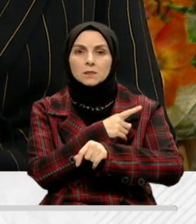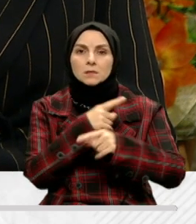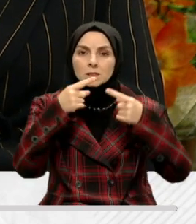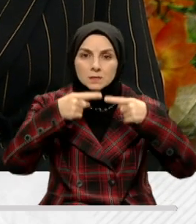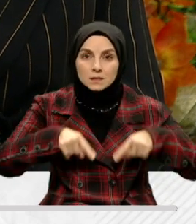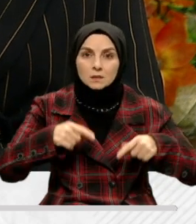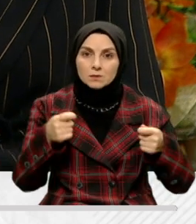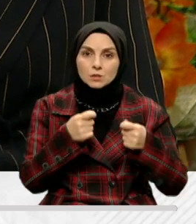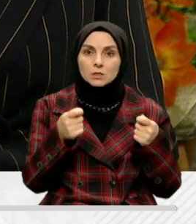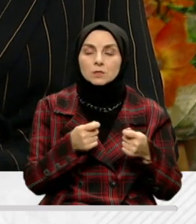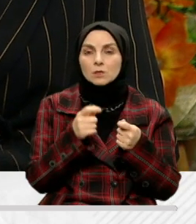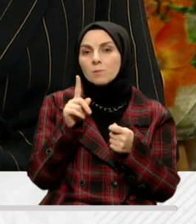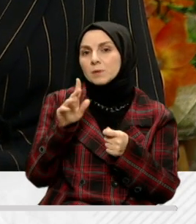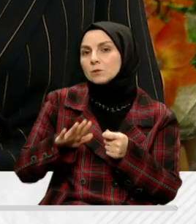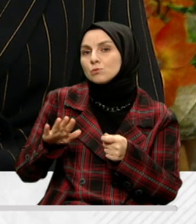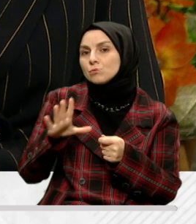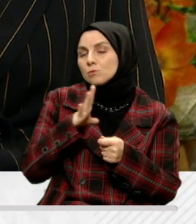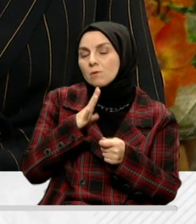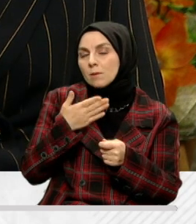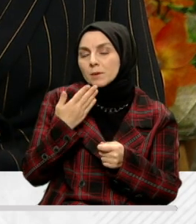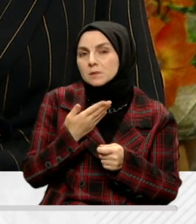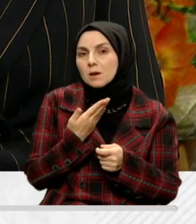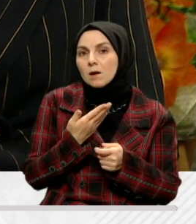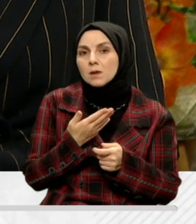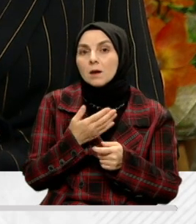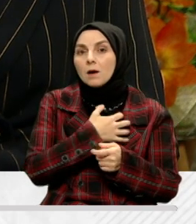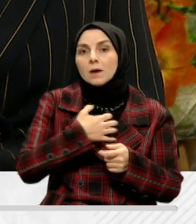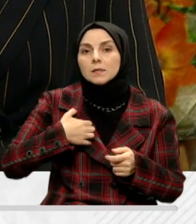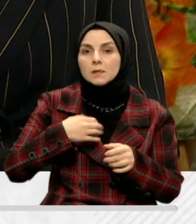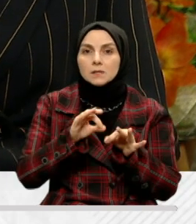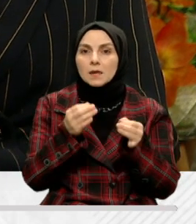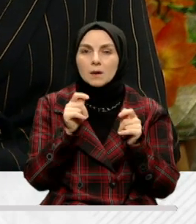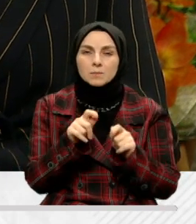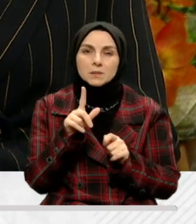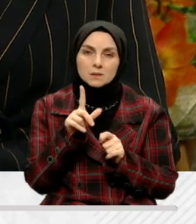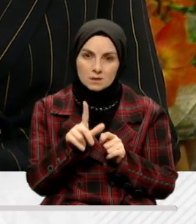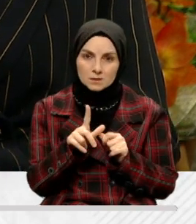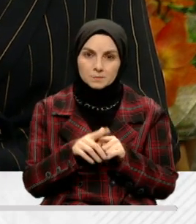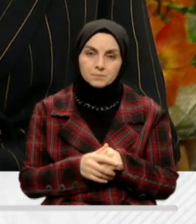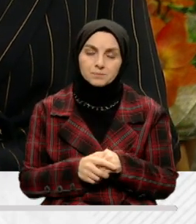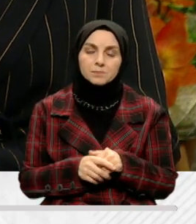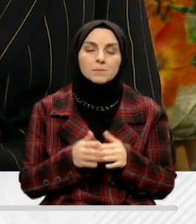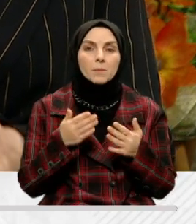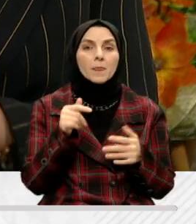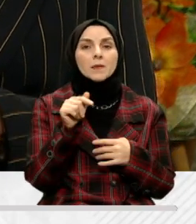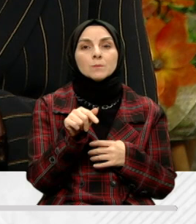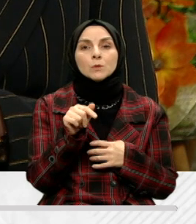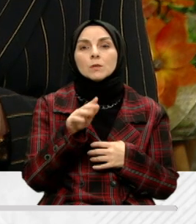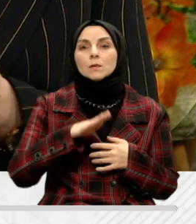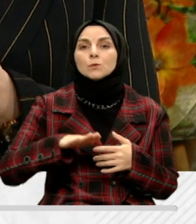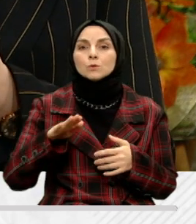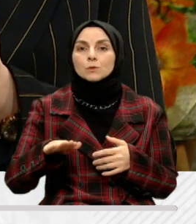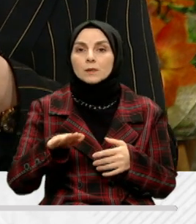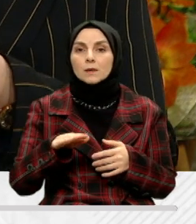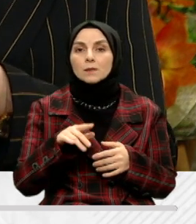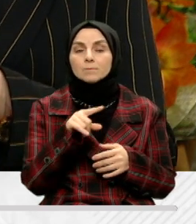sorumlulukları mı var, yani ne yapıp ettiğiyle o çocuğun motivasyonu etkileniyor mu? Yani burada çocuklar öğretmene de